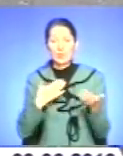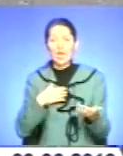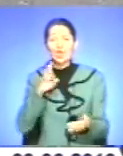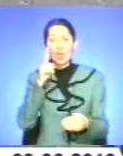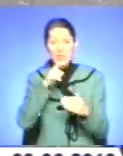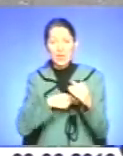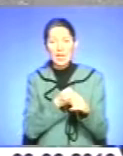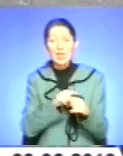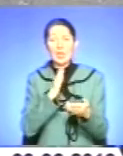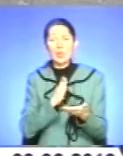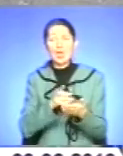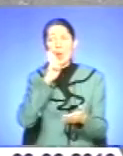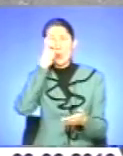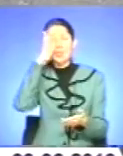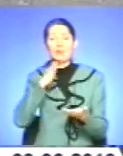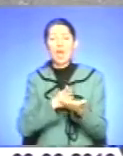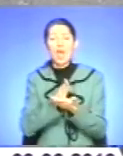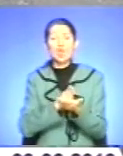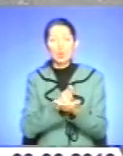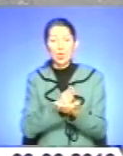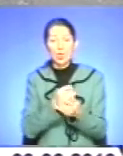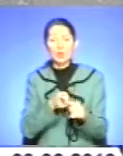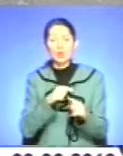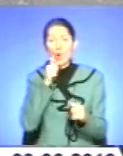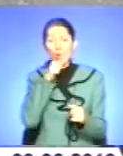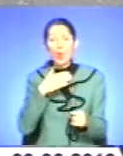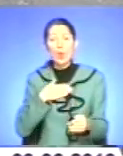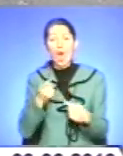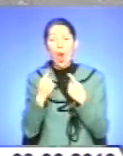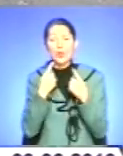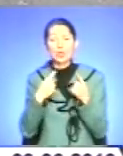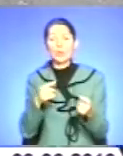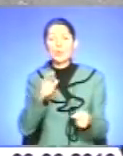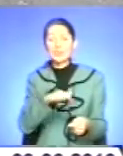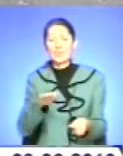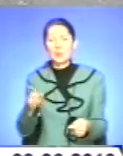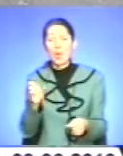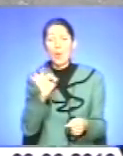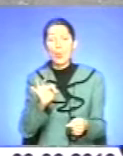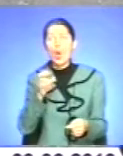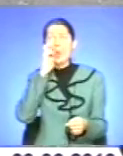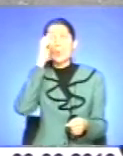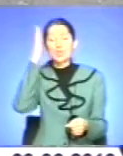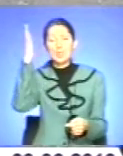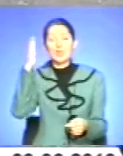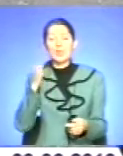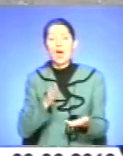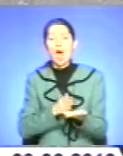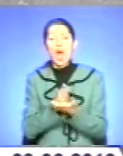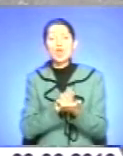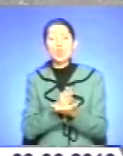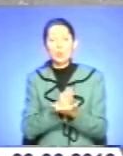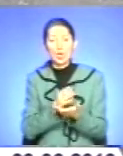Тож, цьогоріч ми говоритимемо з дітьми про божественну літургію. Адже дуже часто ми